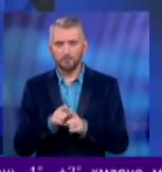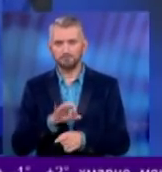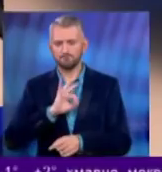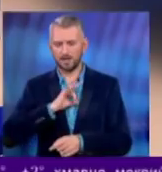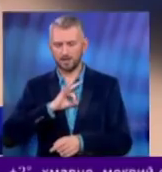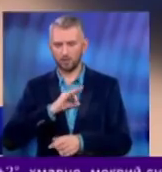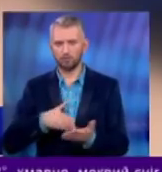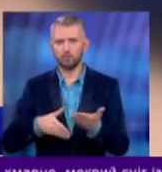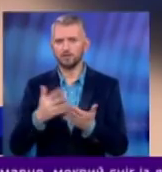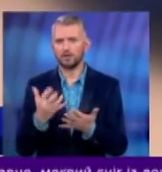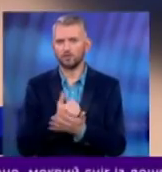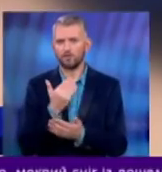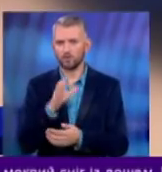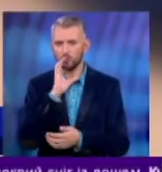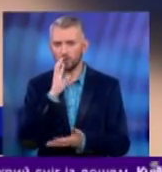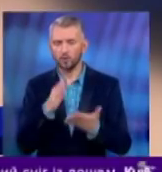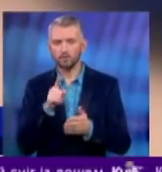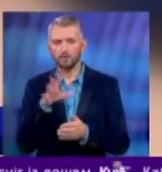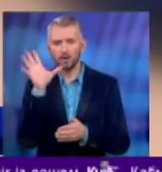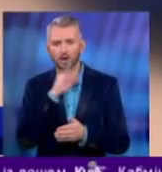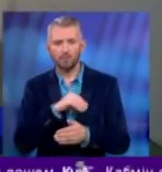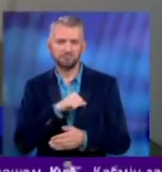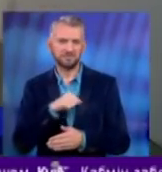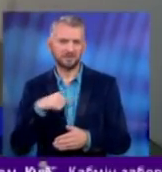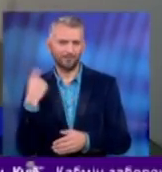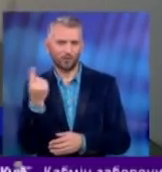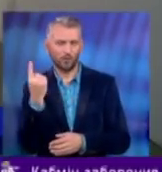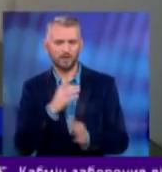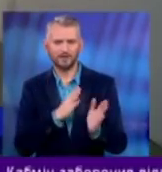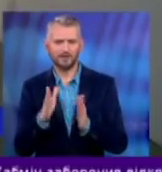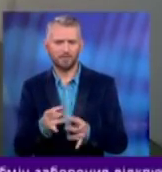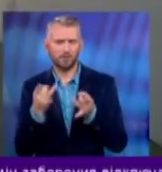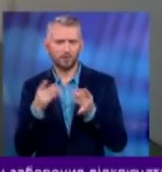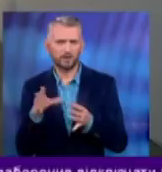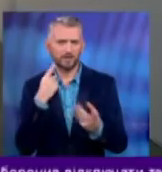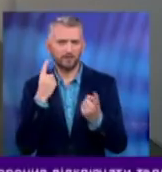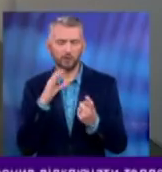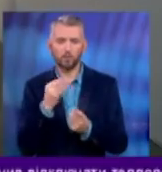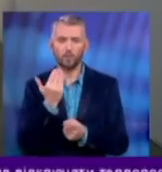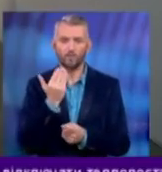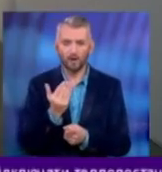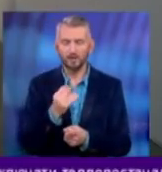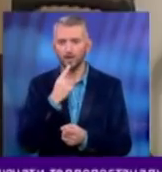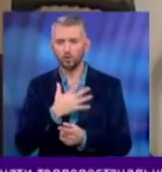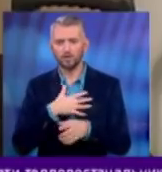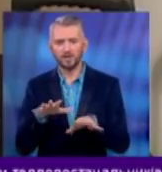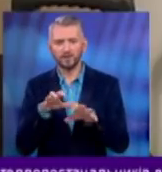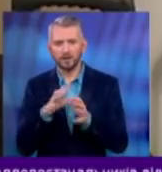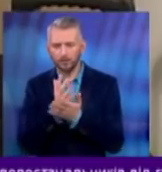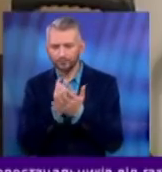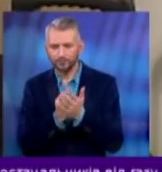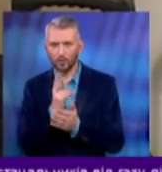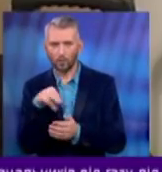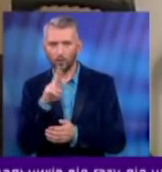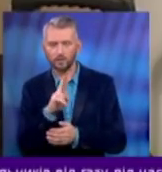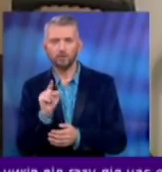знайти вашого гавкотуна, якщо той вирішить самостійно прогулятись. Система дуже проста, вся інформація про вас і улюблене звірятко зашифрована у коді, а